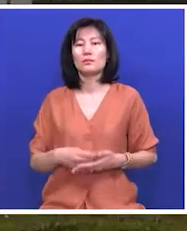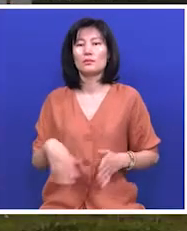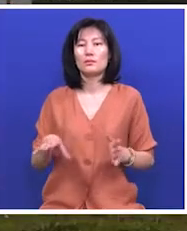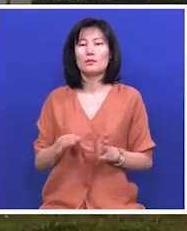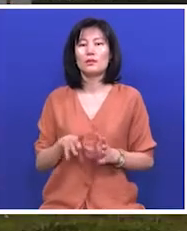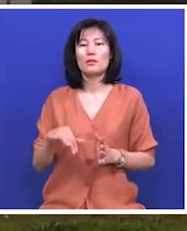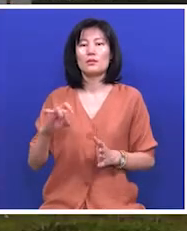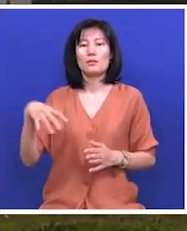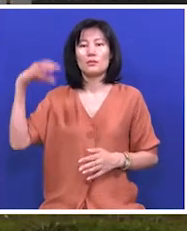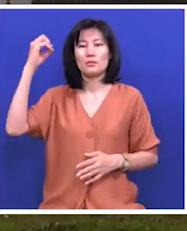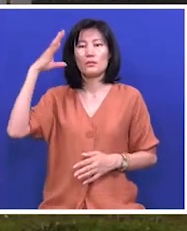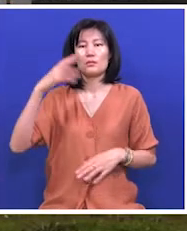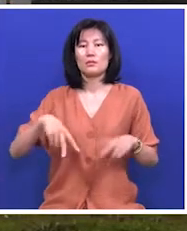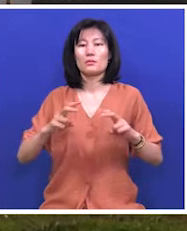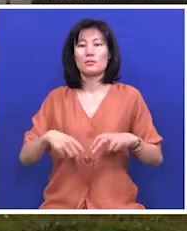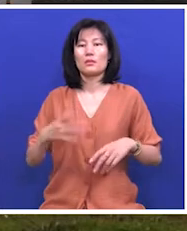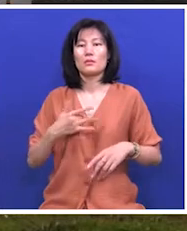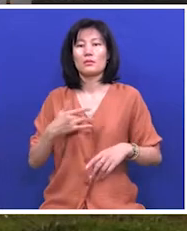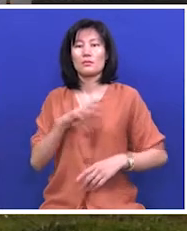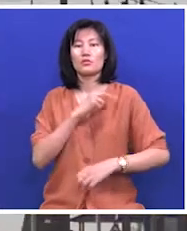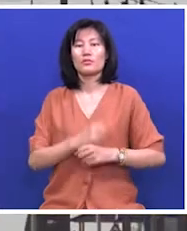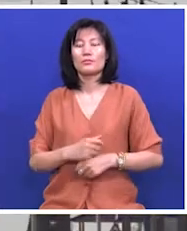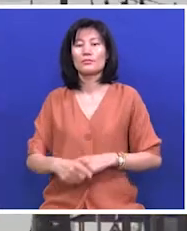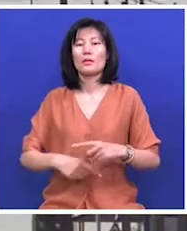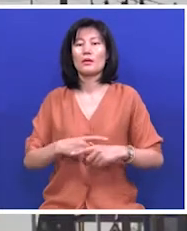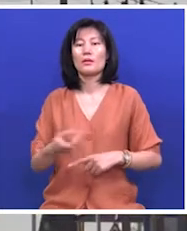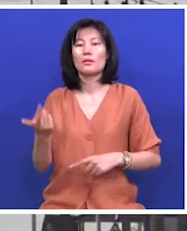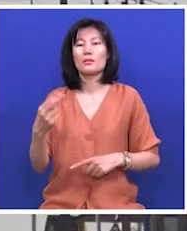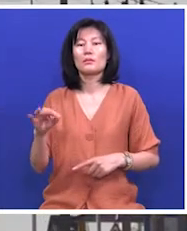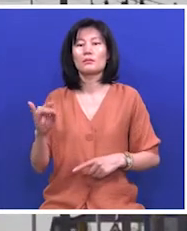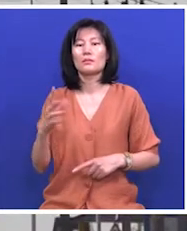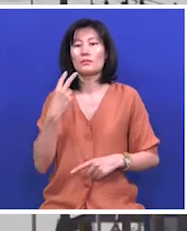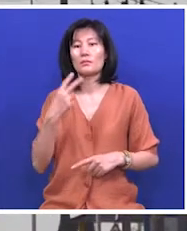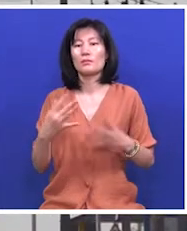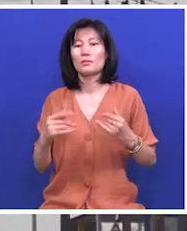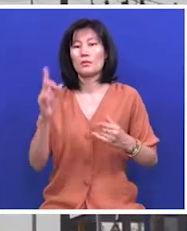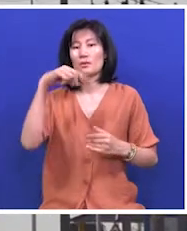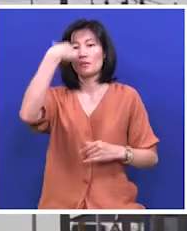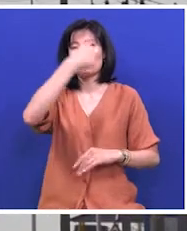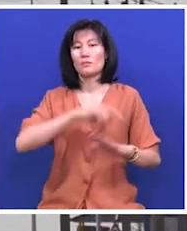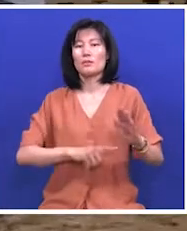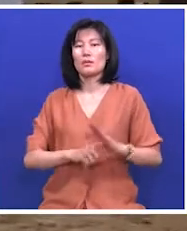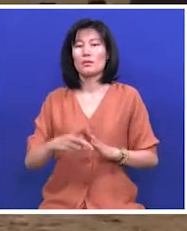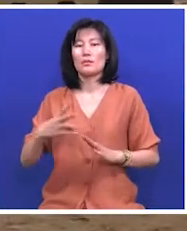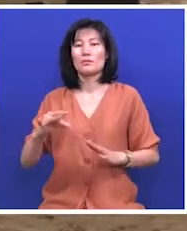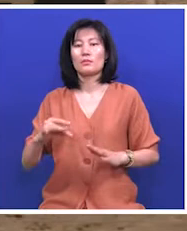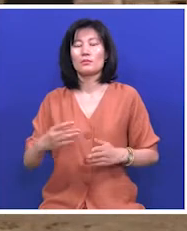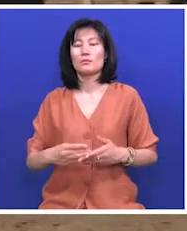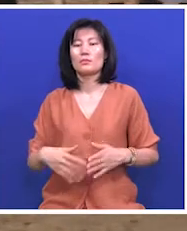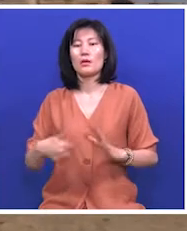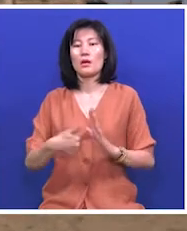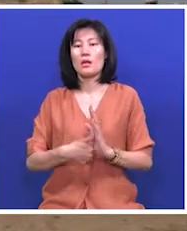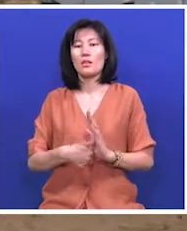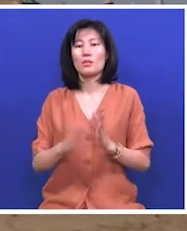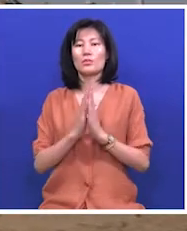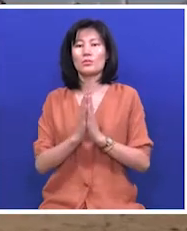жоқ. Электр энергетика саласындағы бақылау және қадағалау жұмыстарын жүзеге асыратын департамент қарауына биыл жыл басынан бері тұтынушылардан